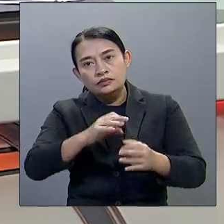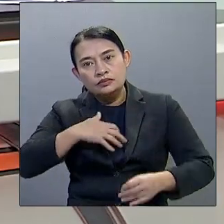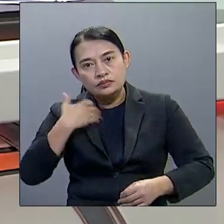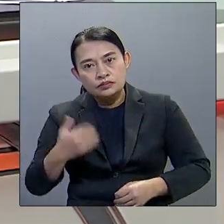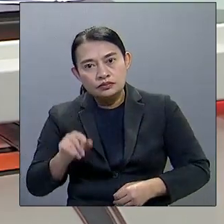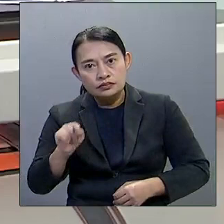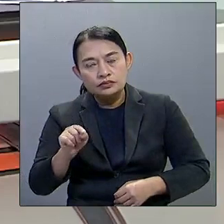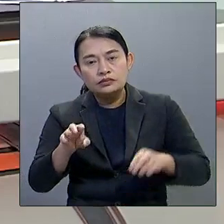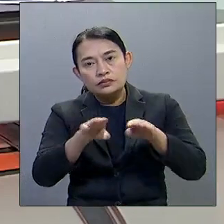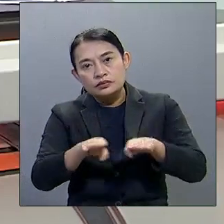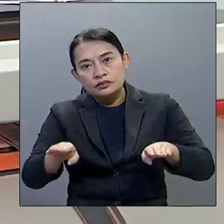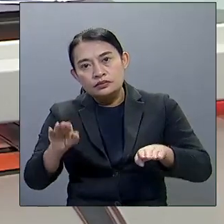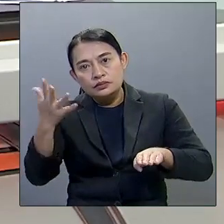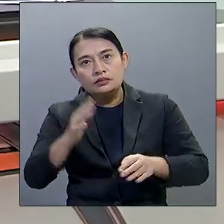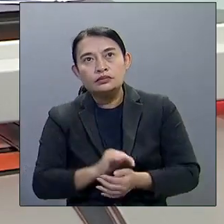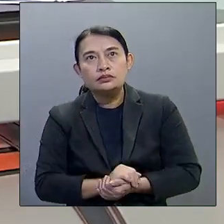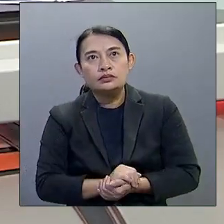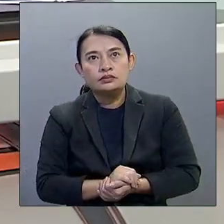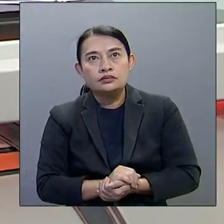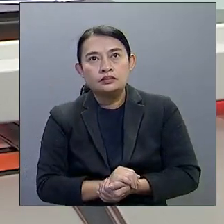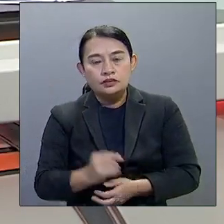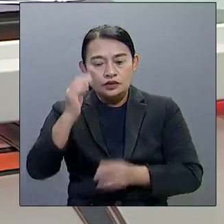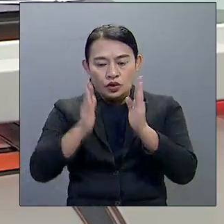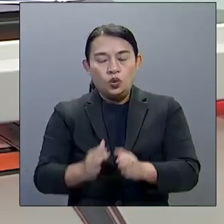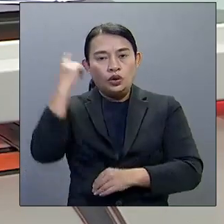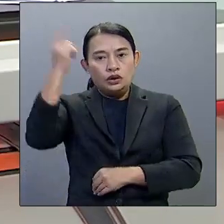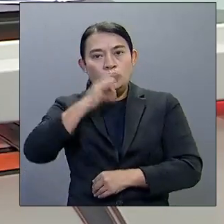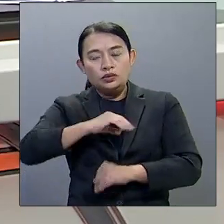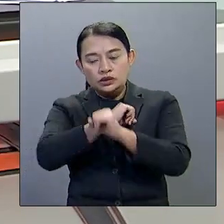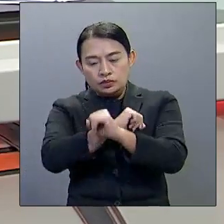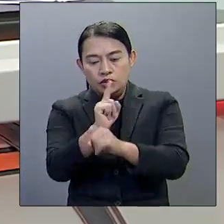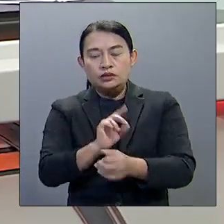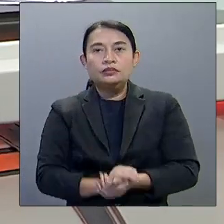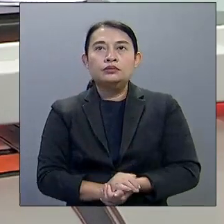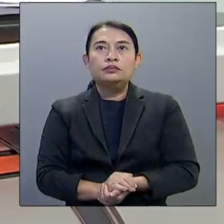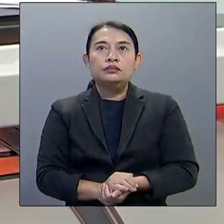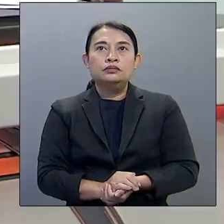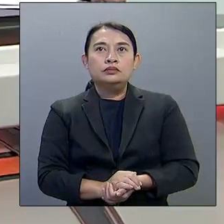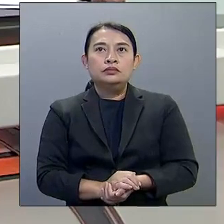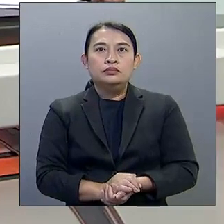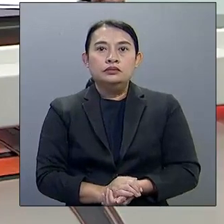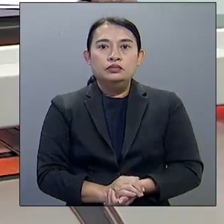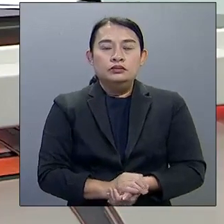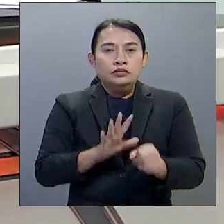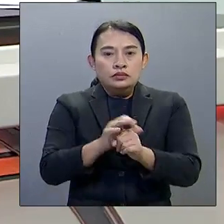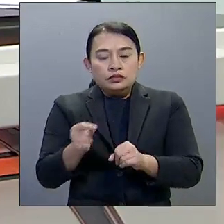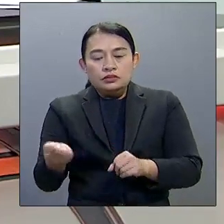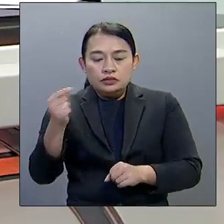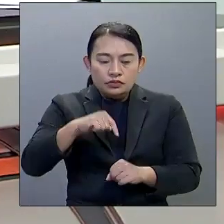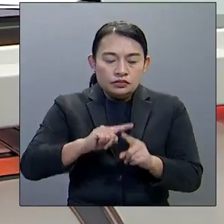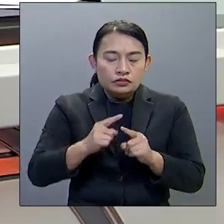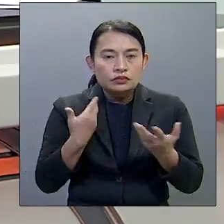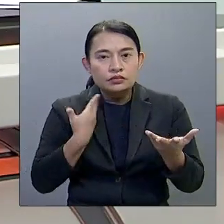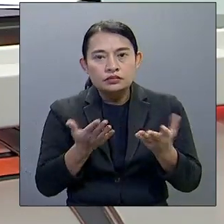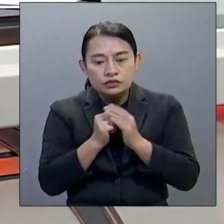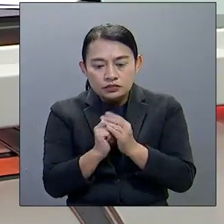าตรการไม่ได้ยกขึ้นมาเนี่ยจะรับมือนักท่องเที่ยวอย่างไรนะคะ ก็กังวลบอกเอ๊ะเชื้อจะนำเข้ามาจากจีนอีกหรือเปล่านะคะมาตร